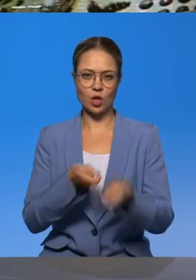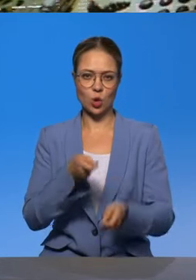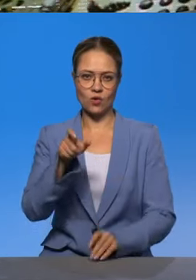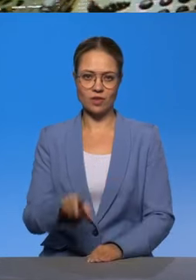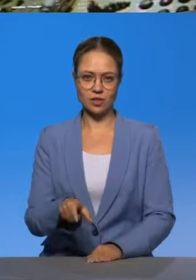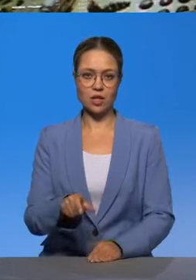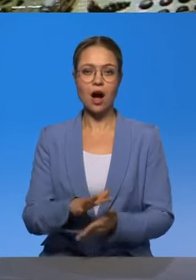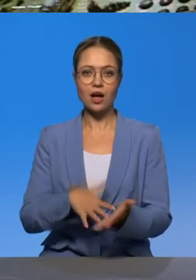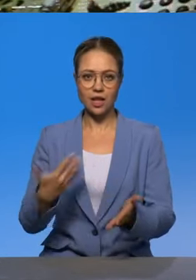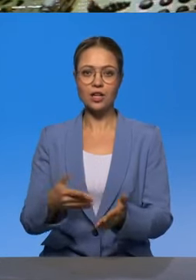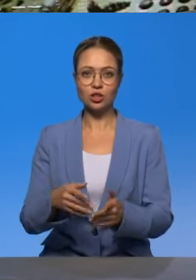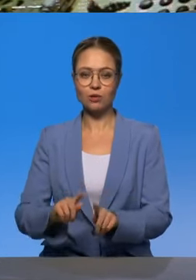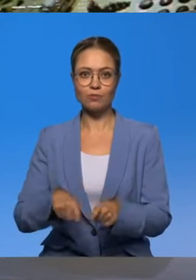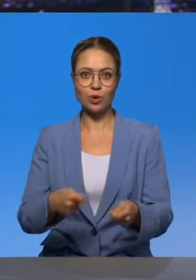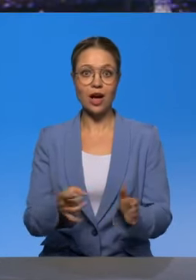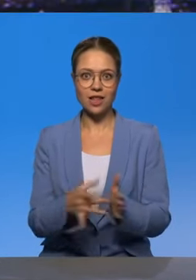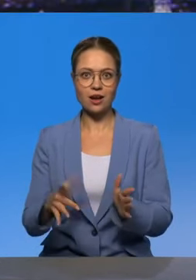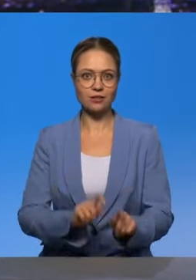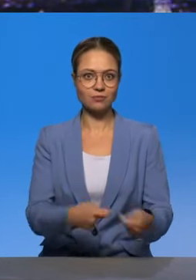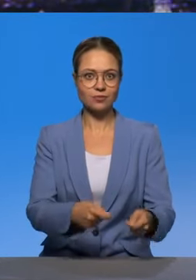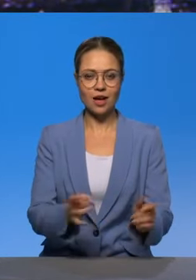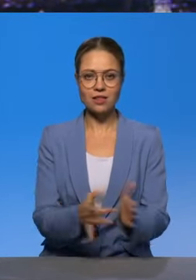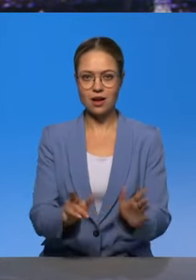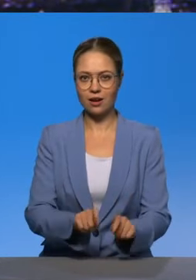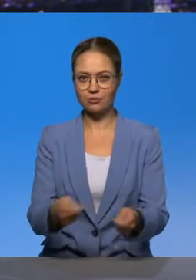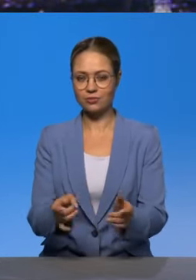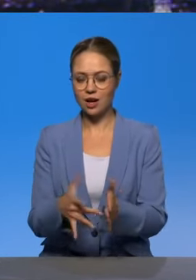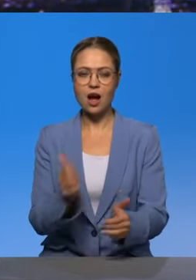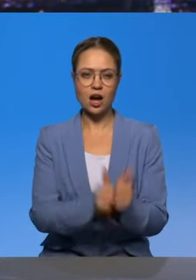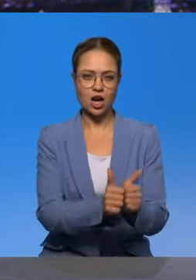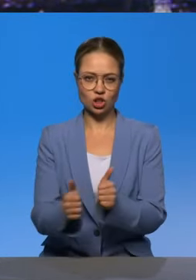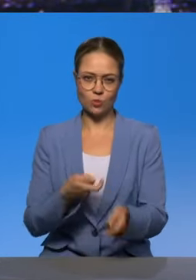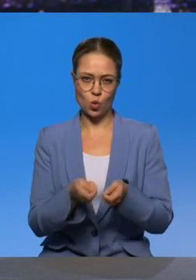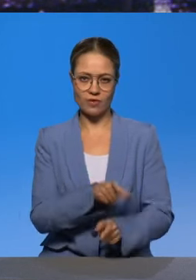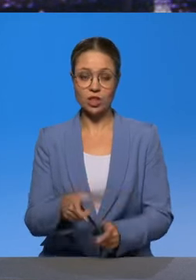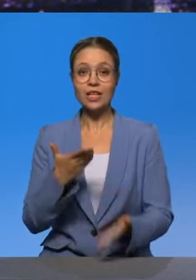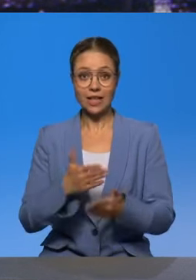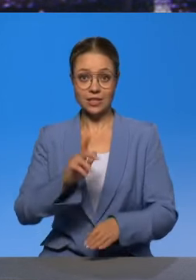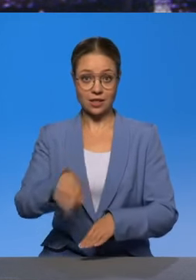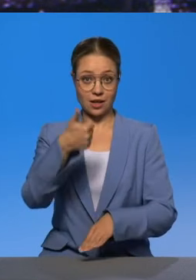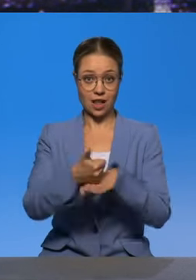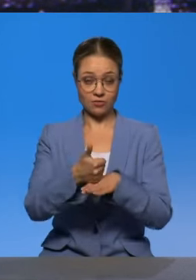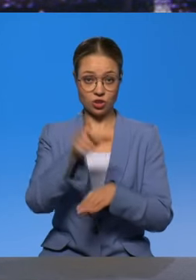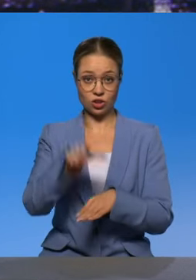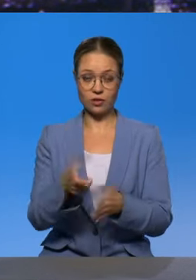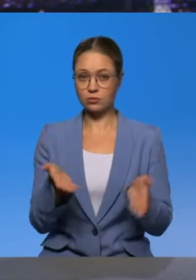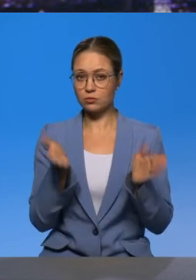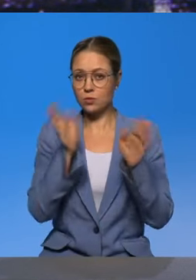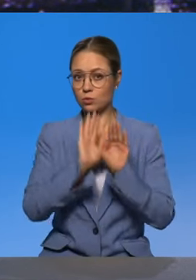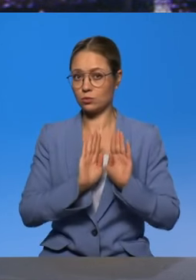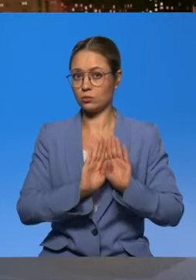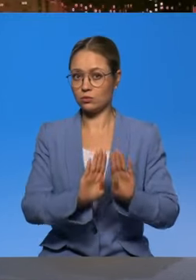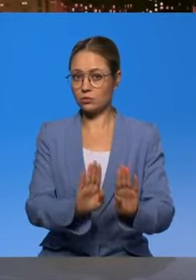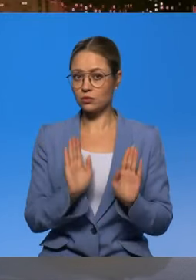как трансформаторы передают энергию каждому руководителю. Если первое лицо устраняется или не является вот